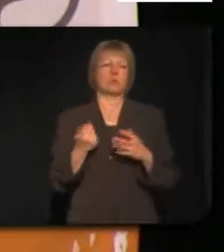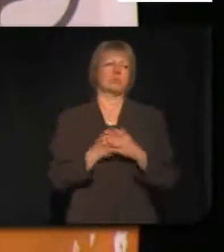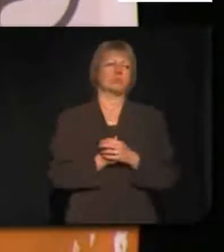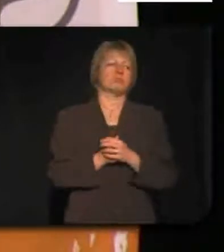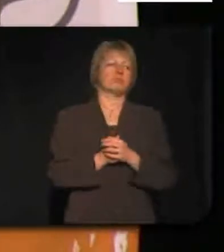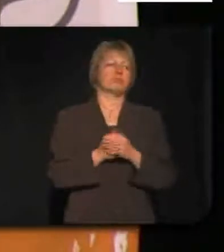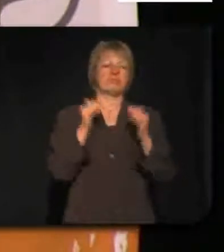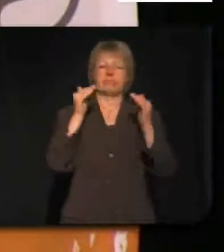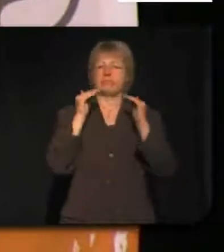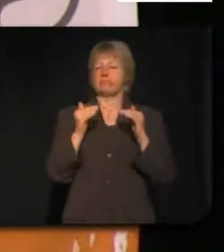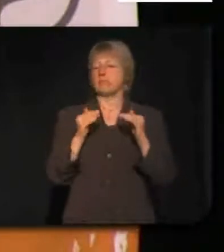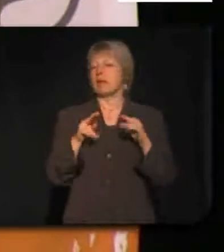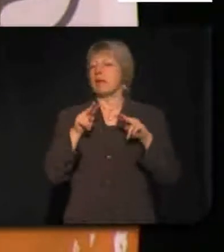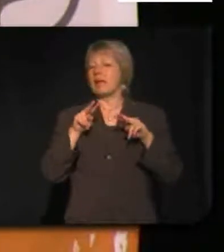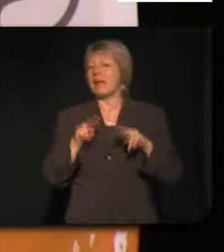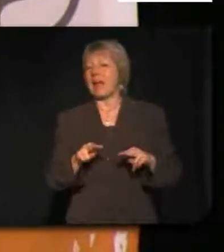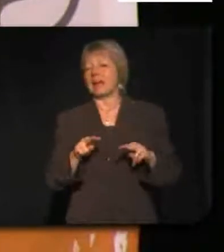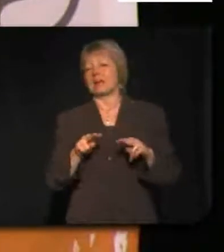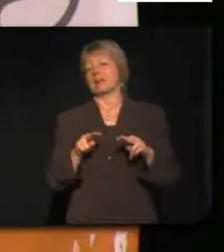Recht auf